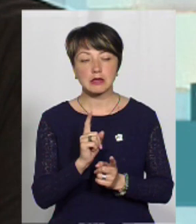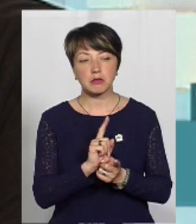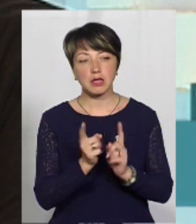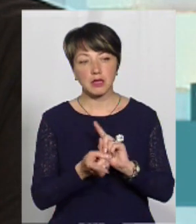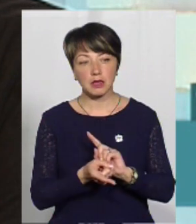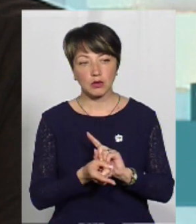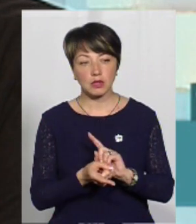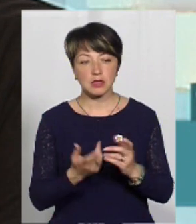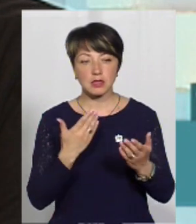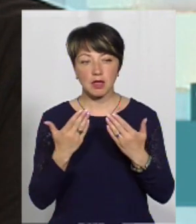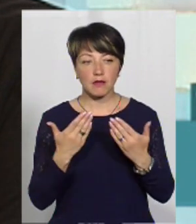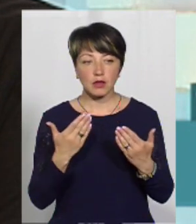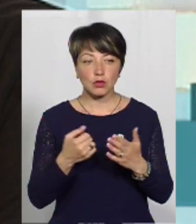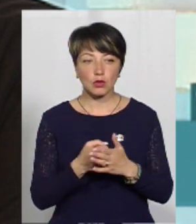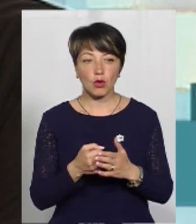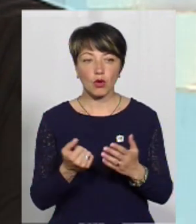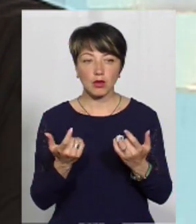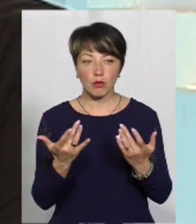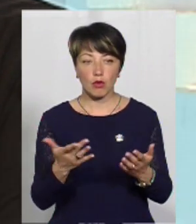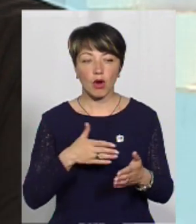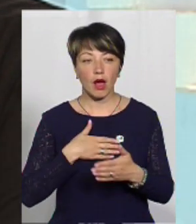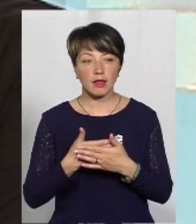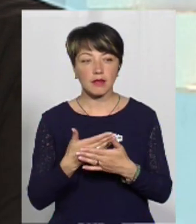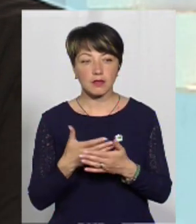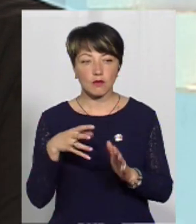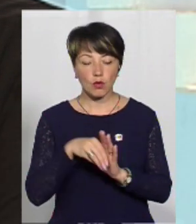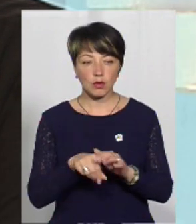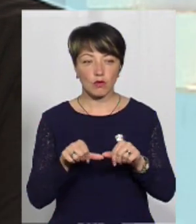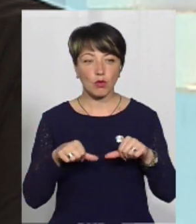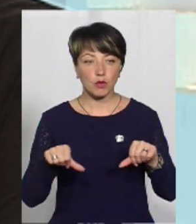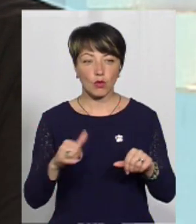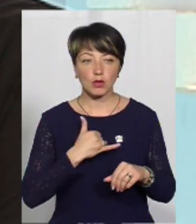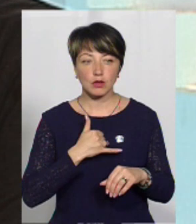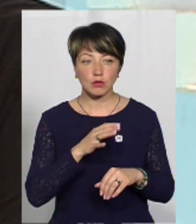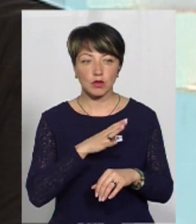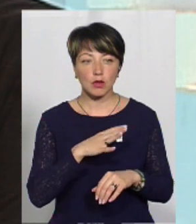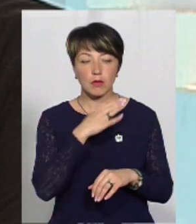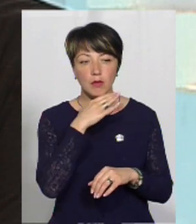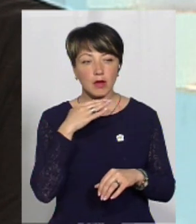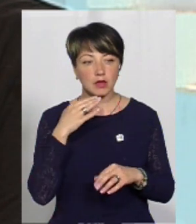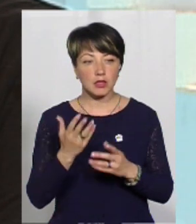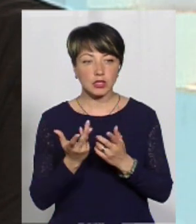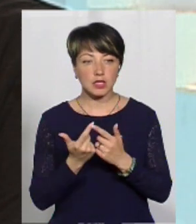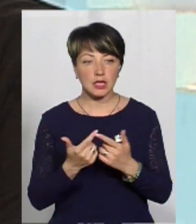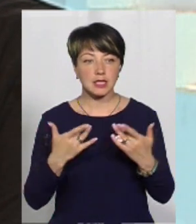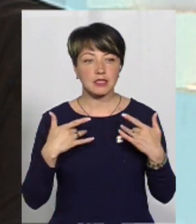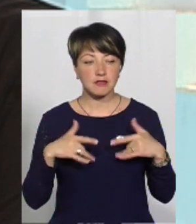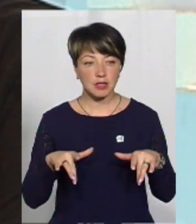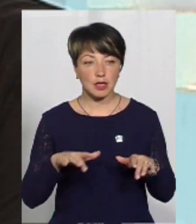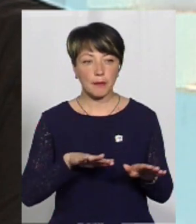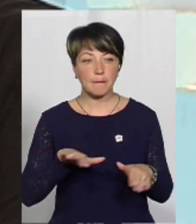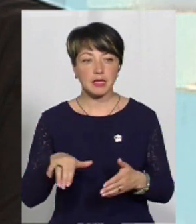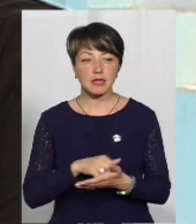змінилося ставлення до набору громадськості, яка входила до цих комісій, тому що в нас була дуже велика чисельність звільнених